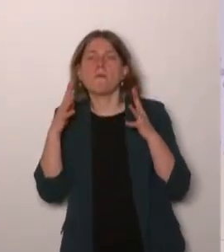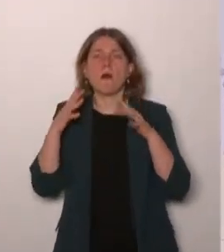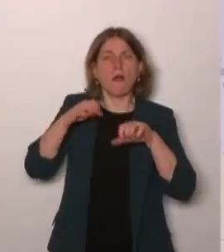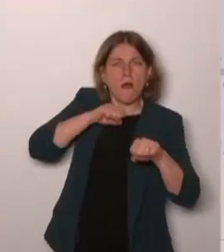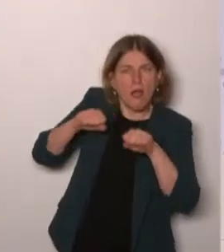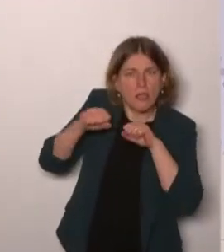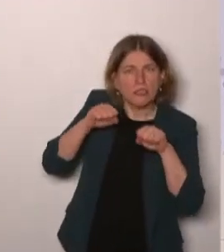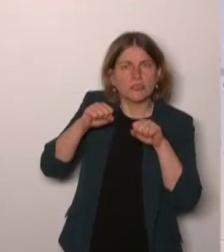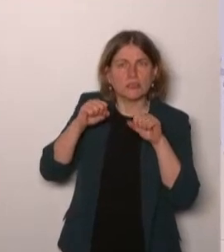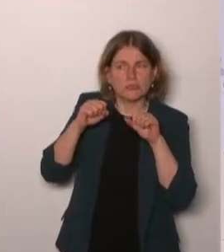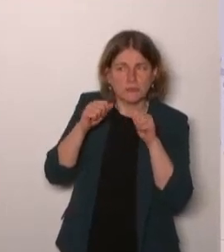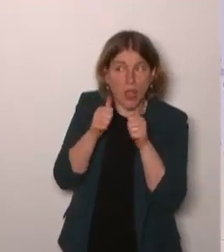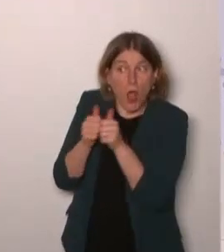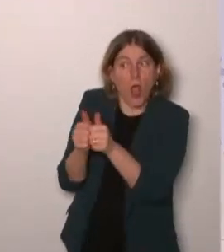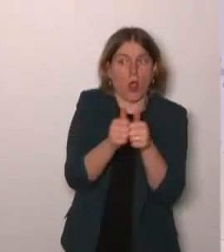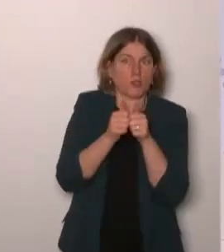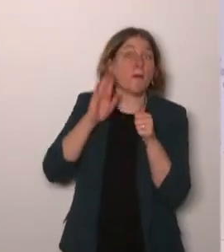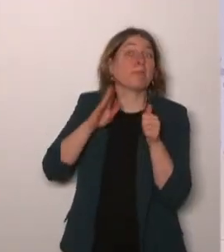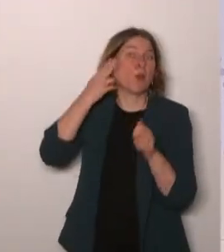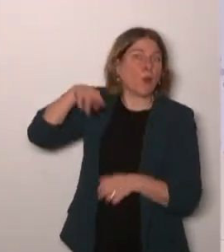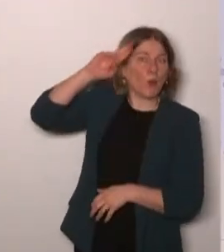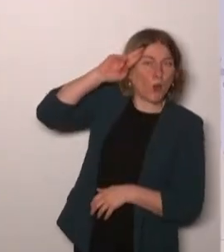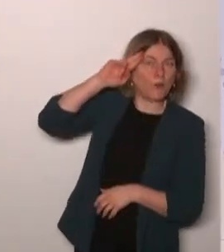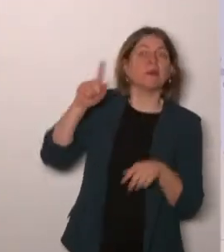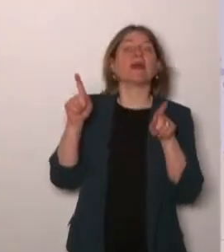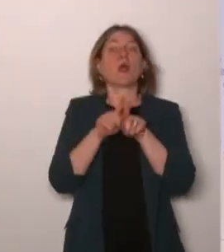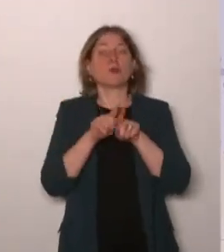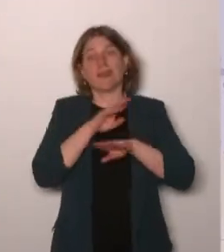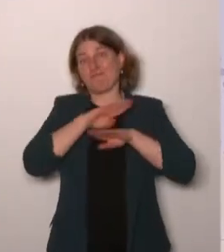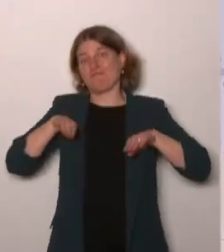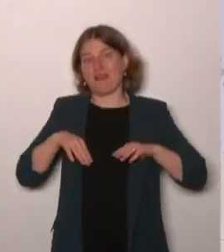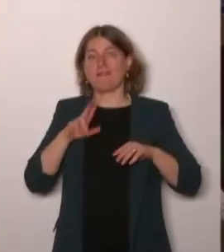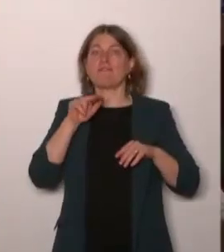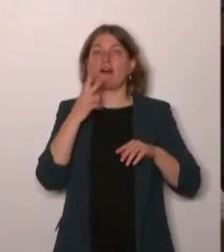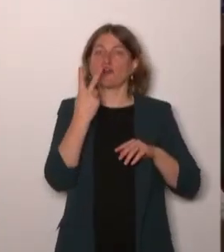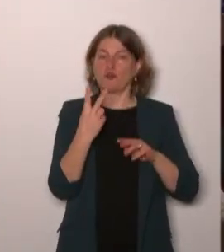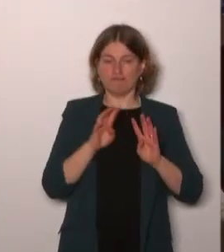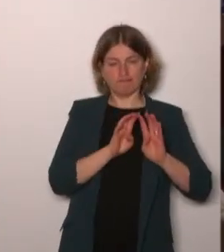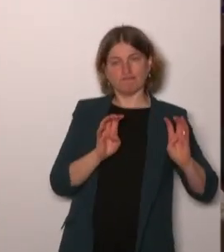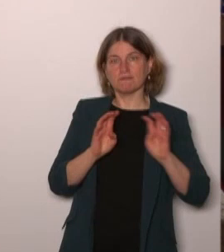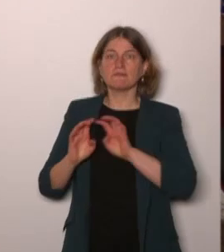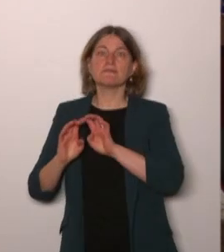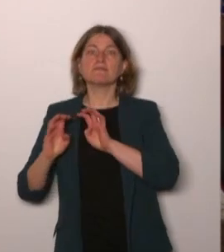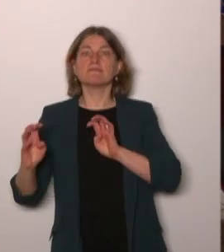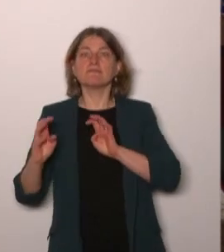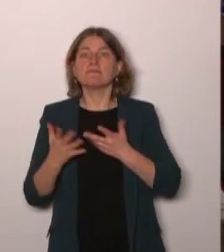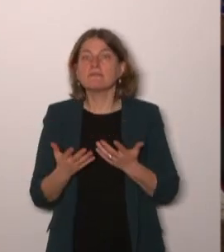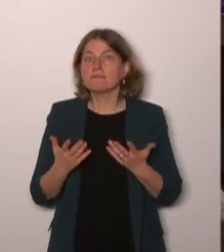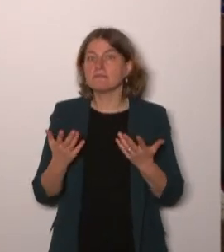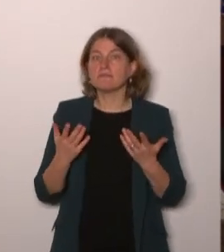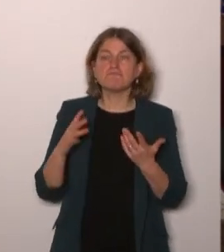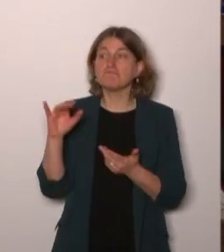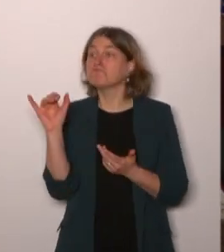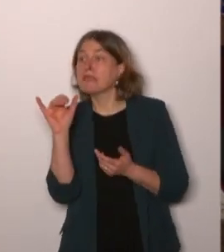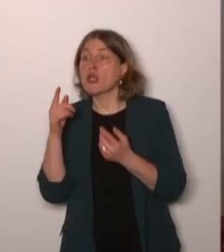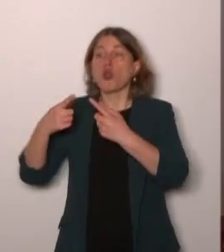là aussi, concertée à l'échelle européenne. Et puis ces deux tables rondes qui finiront pour voir avec ceux qui sont à la commission, avec ceux qui, dans